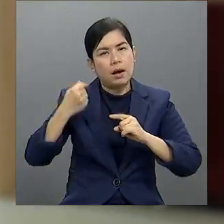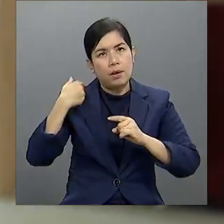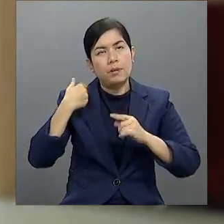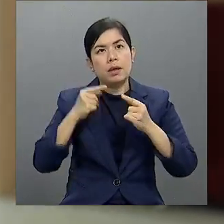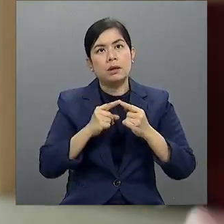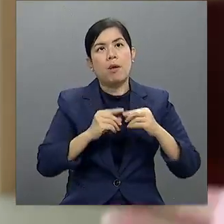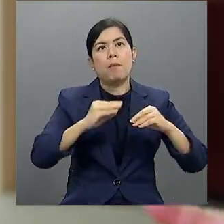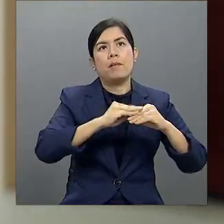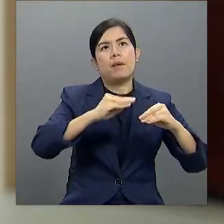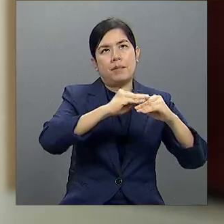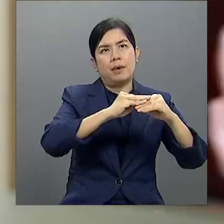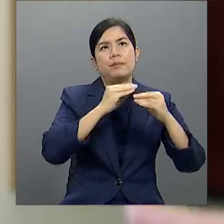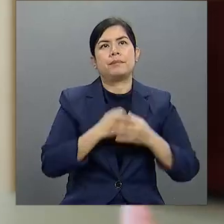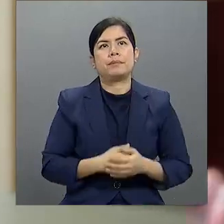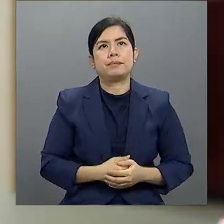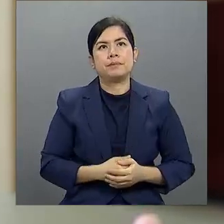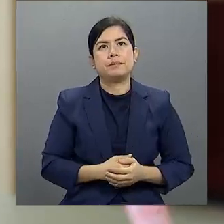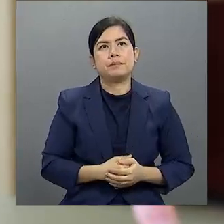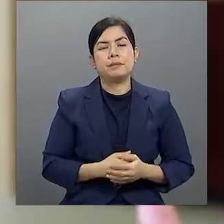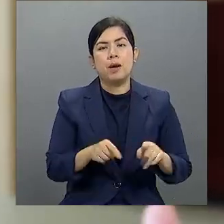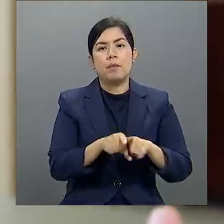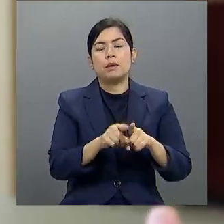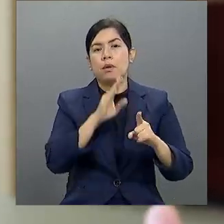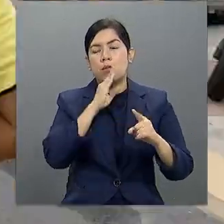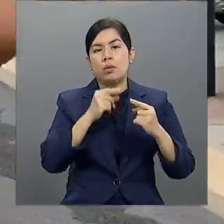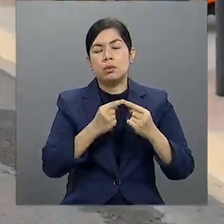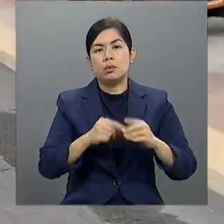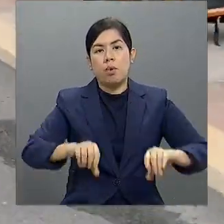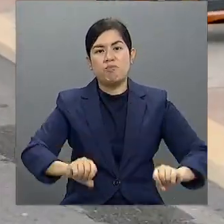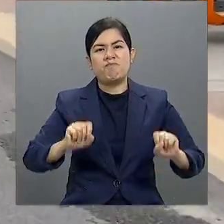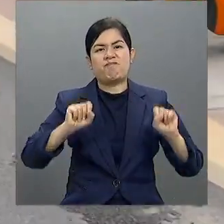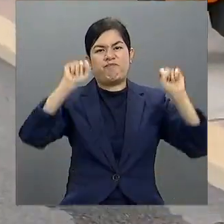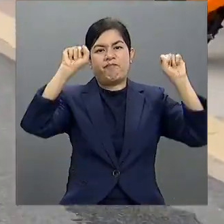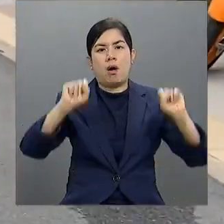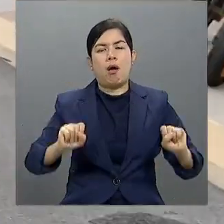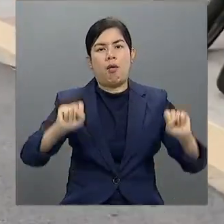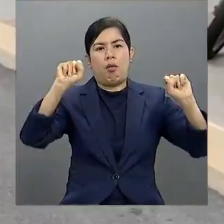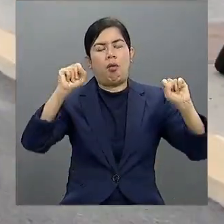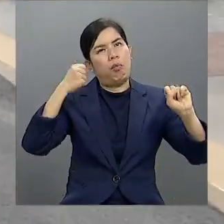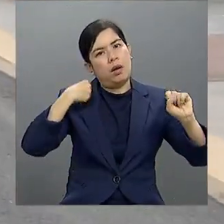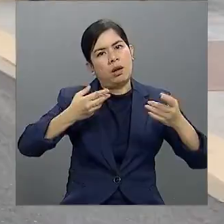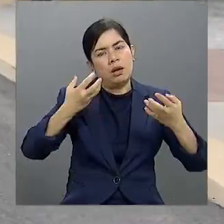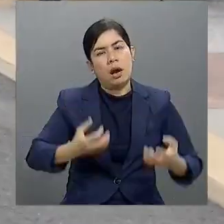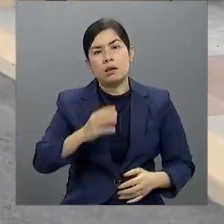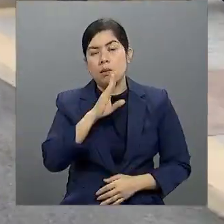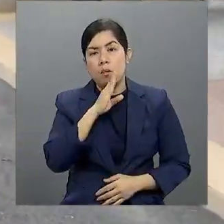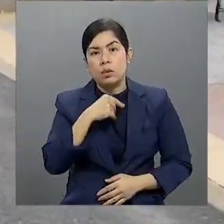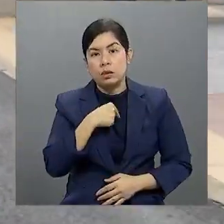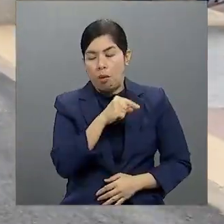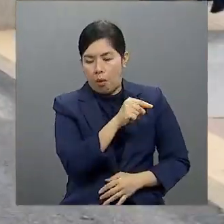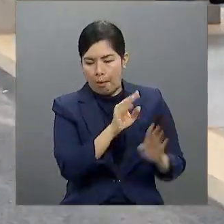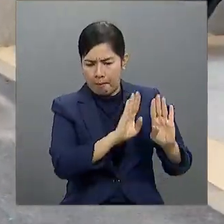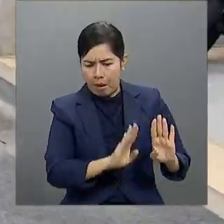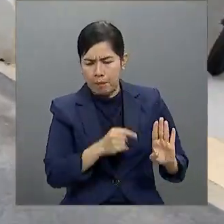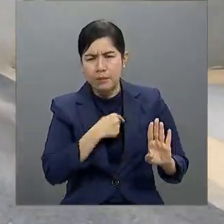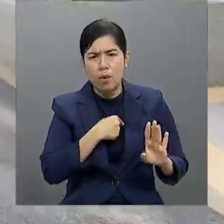strengthening บางทียกน้ำหนักบางทีมันมากไปและกล้ามเนื้อของเราเหมือนกับที่คุณหมอบอกว่ามันยังไม่เคยชินกับองศาเหล่านั้นแล้วมันยังยืดไม่สุดบ